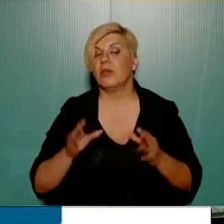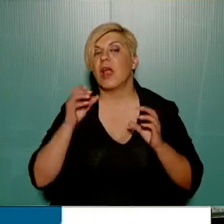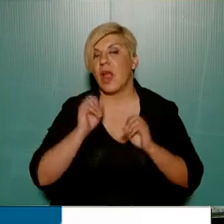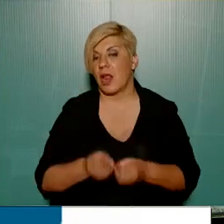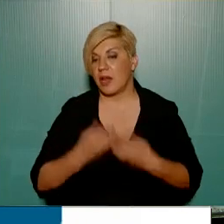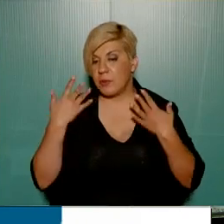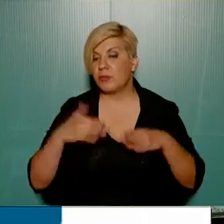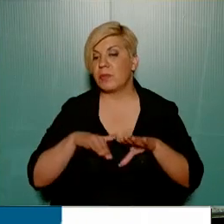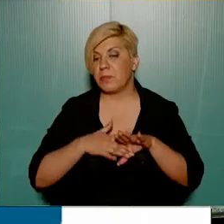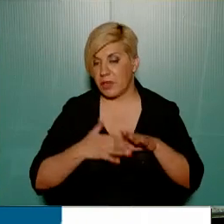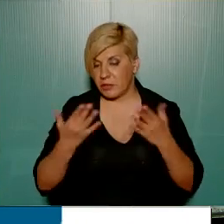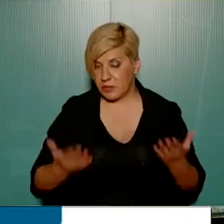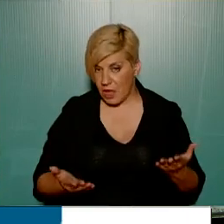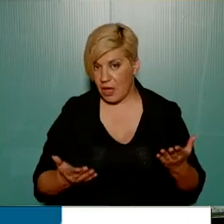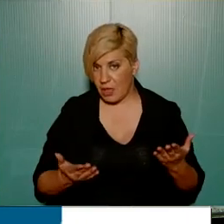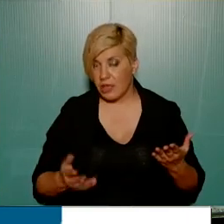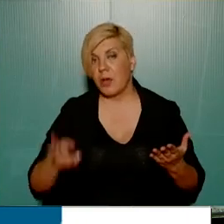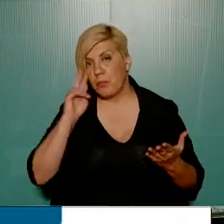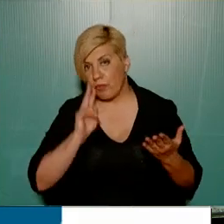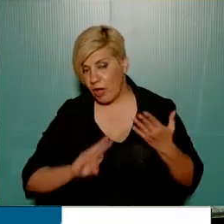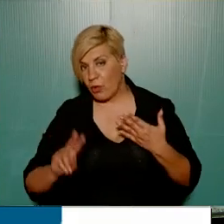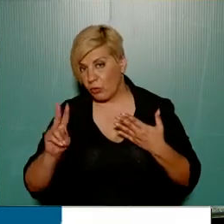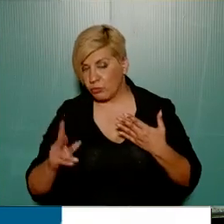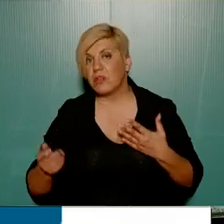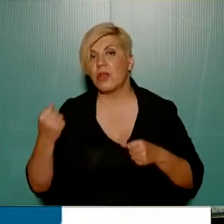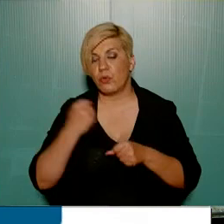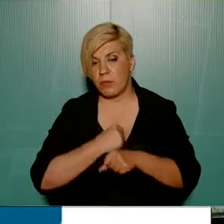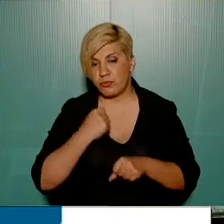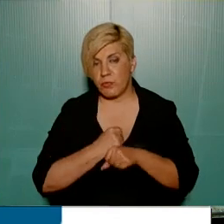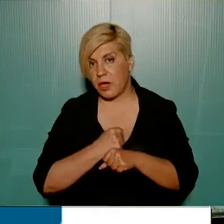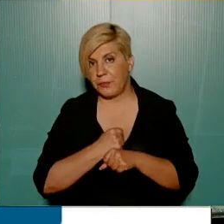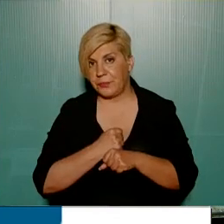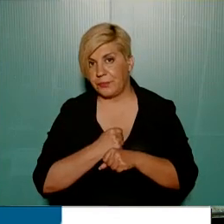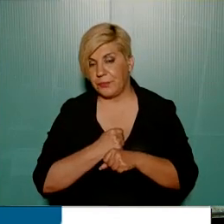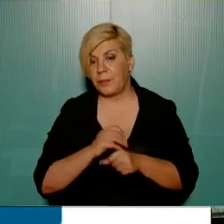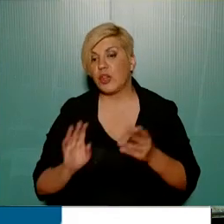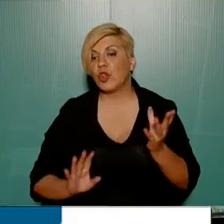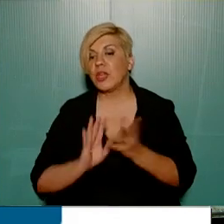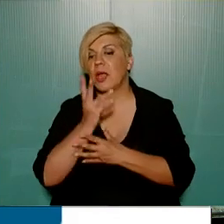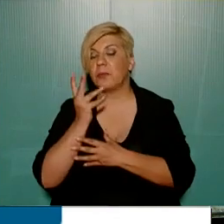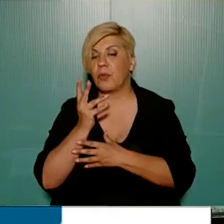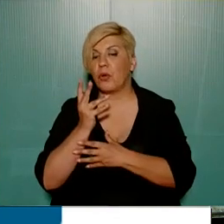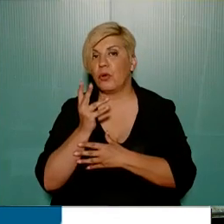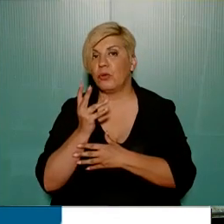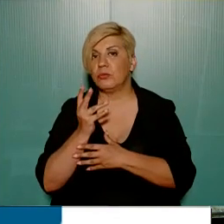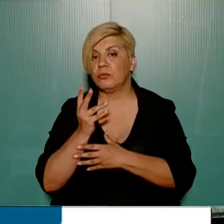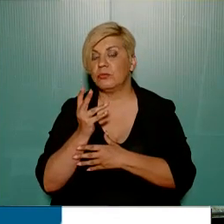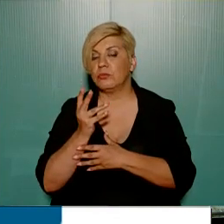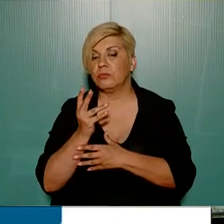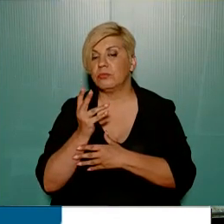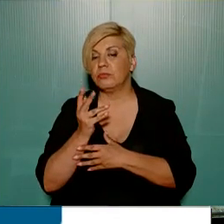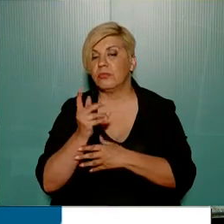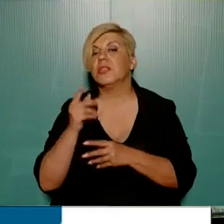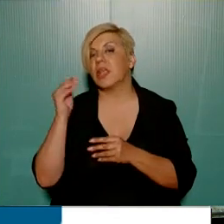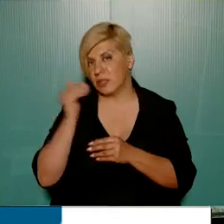έχουμε από την υπηρεσία και προφανώς θα ασχοληθούμε και με το ντεπό σε